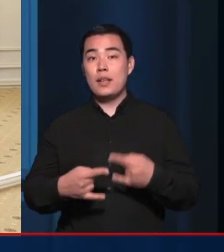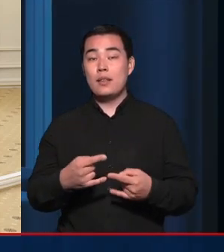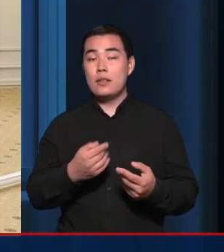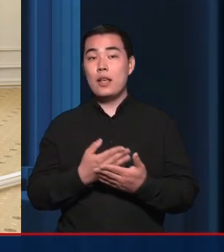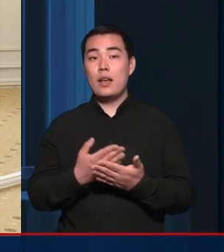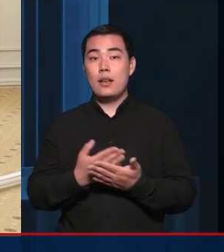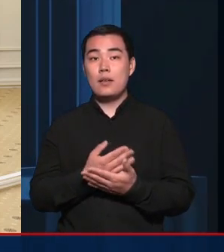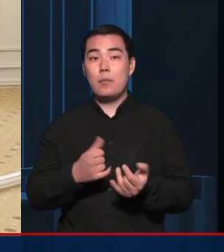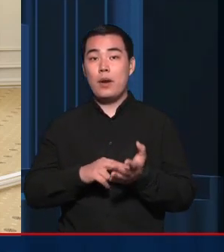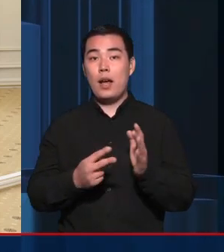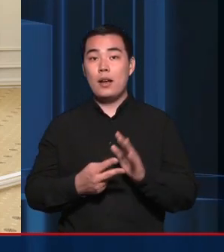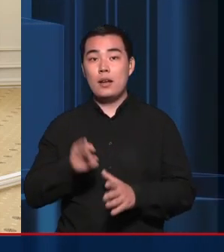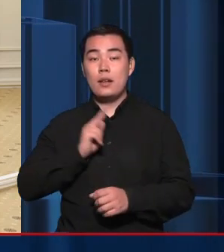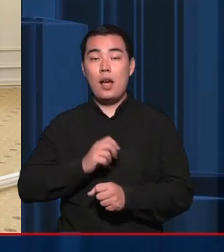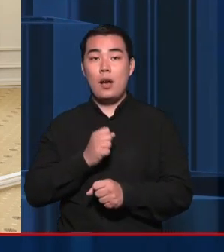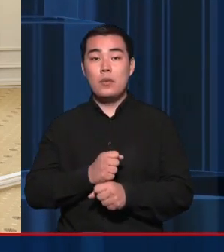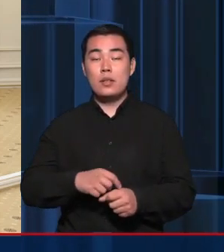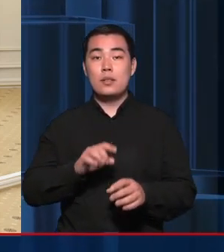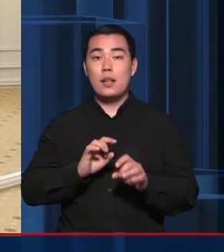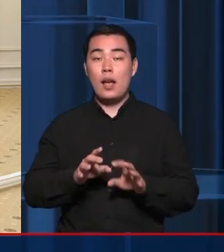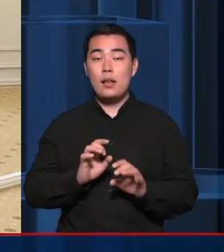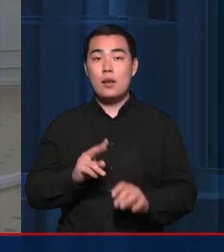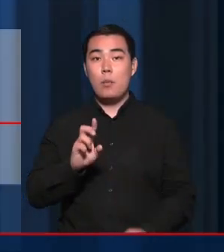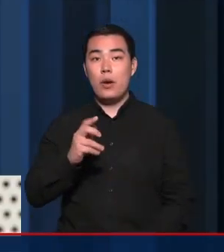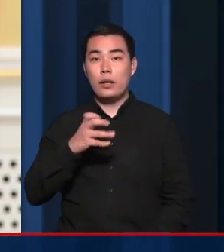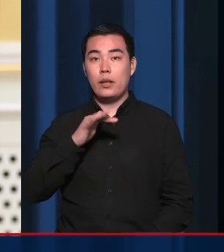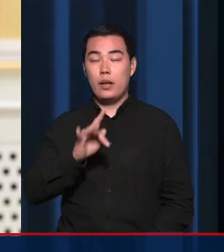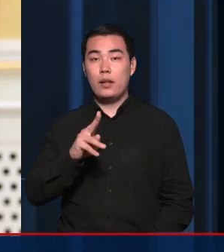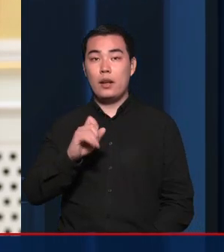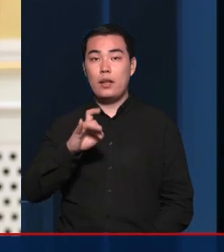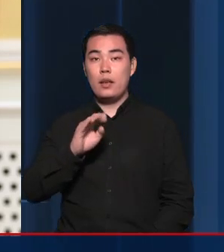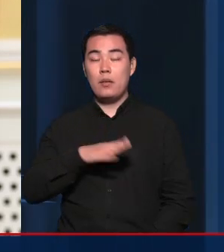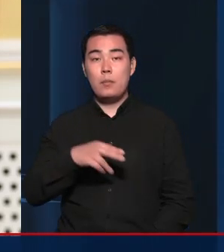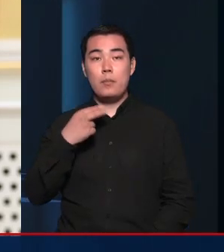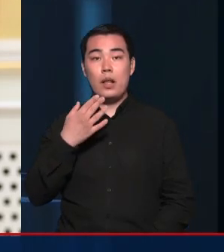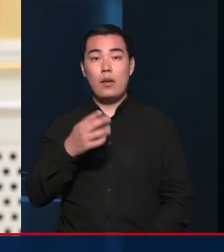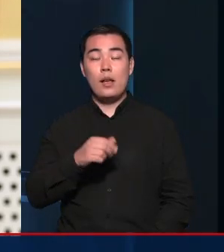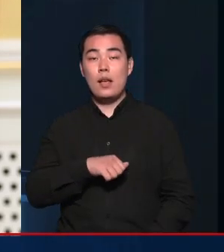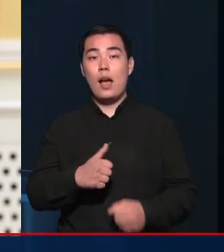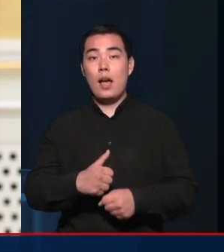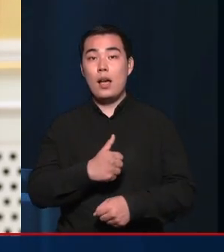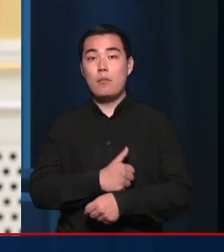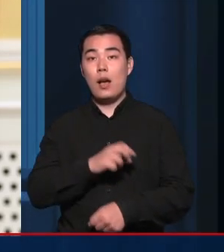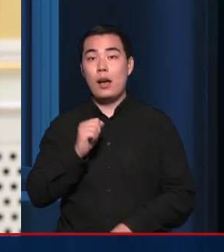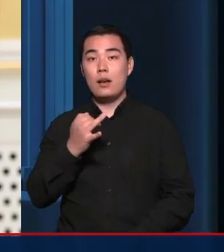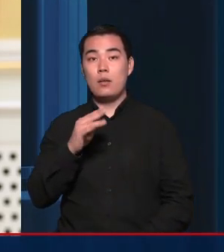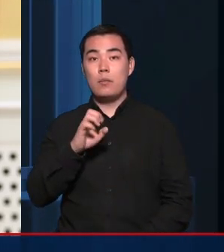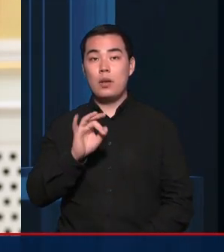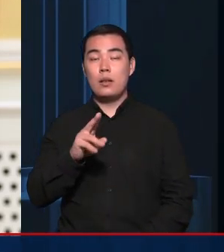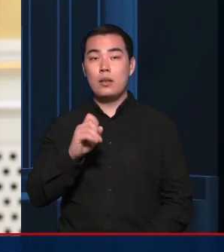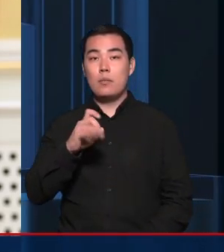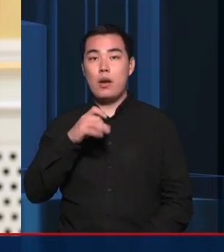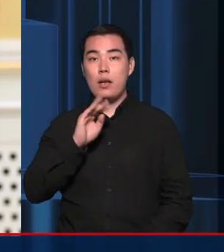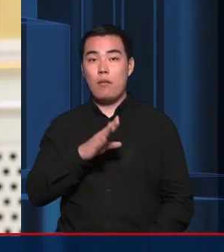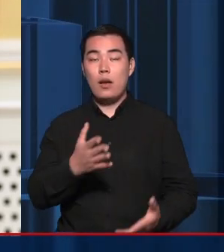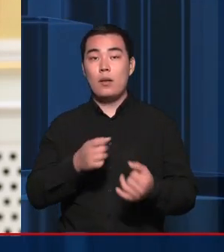ақпараттық сараптамалық бағдарламалар қызметінің тілшісі Бақтияр Дәркеев. Ол президент әкімшілігінің басшысы Айбек Дәдебайдың алғыс хатын